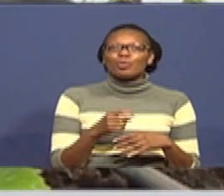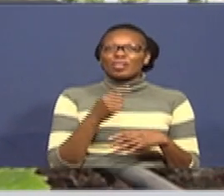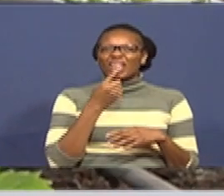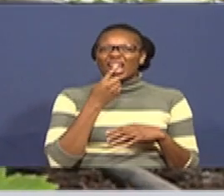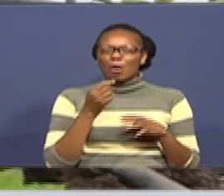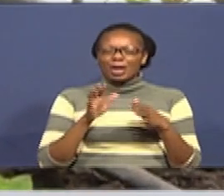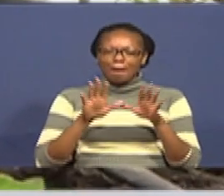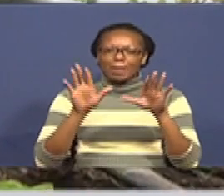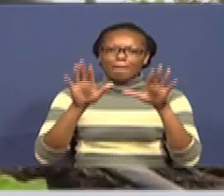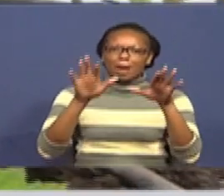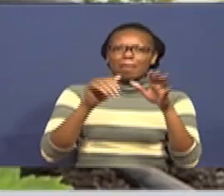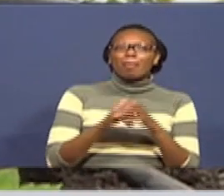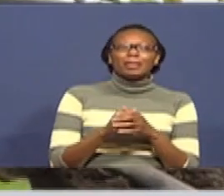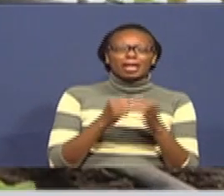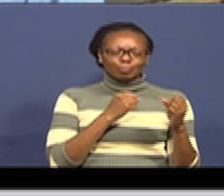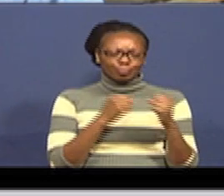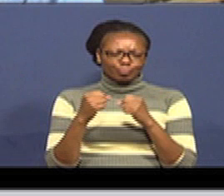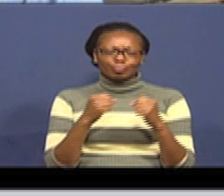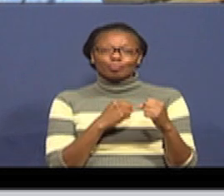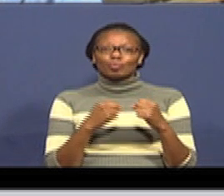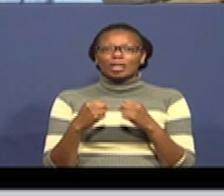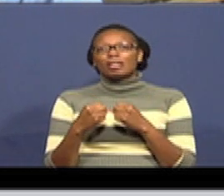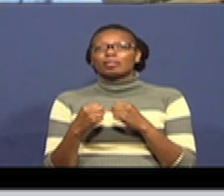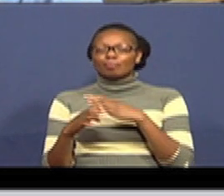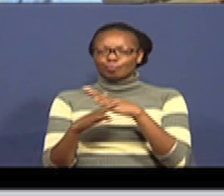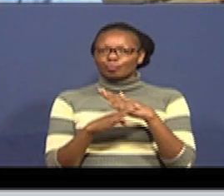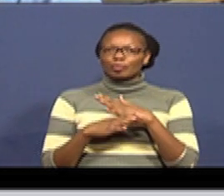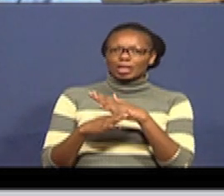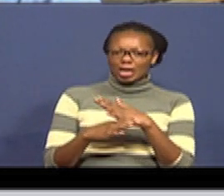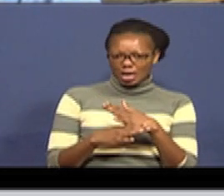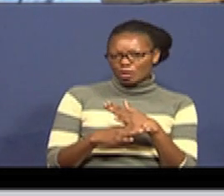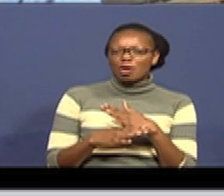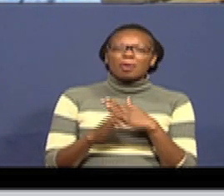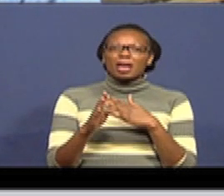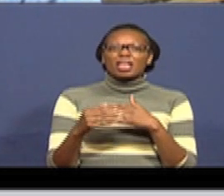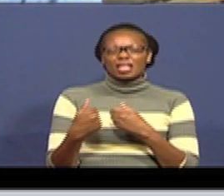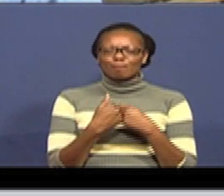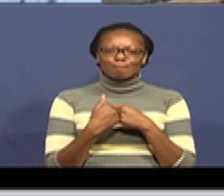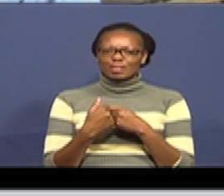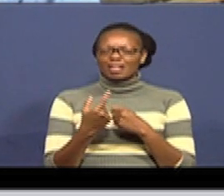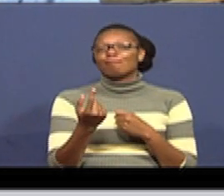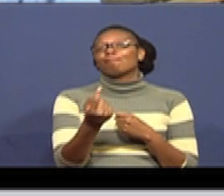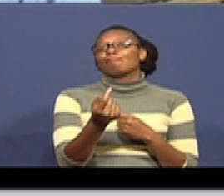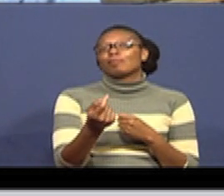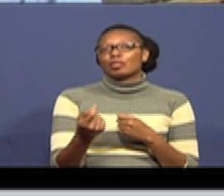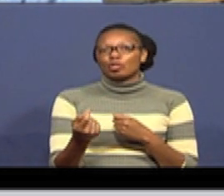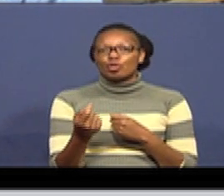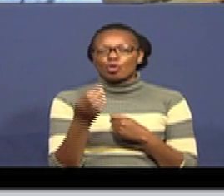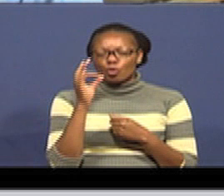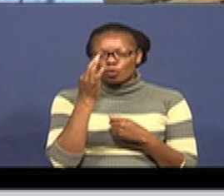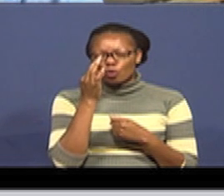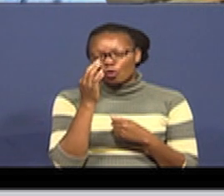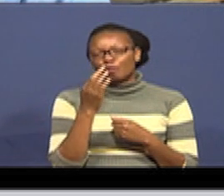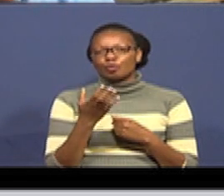zitakuwa zimerudisha mavuno chini. White flies pia ni muhimu. Ni wadudu ambao wako na changamoto kubwa sana kucontrol.